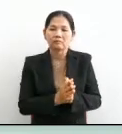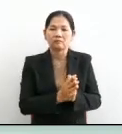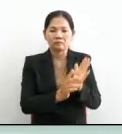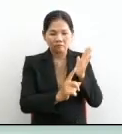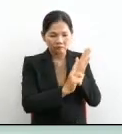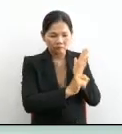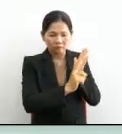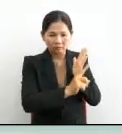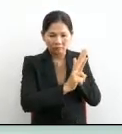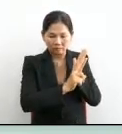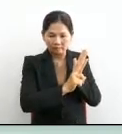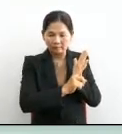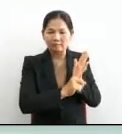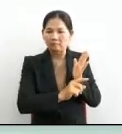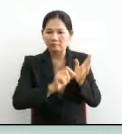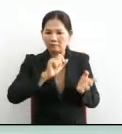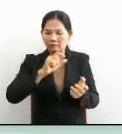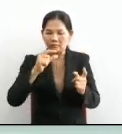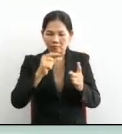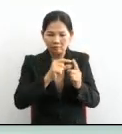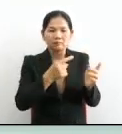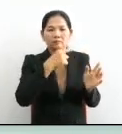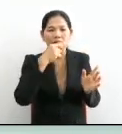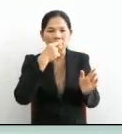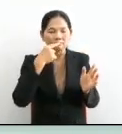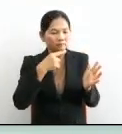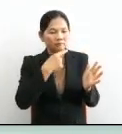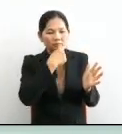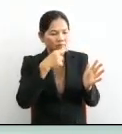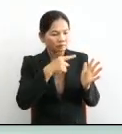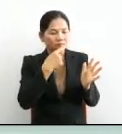con đặt cái ở trời làng vịnh là con